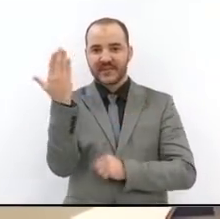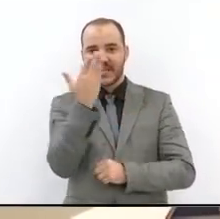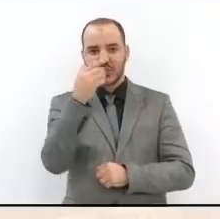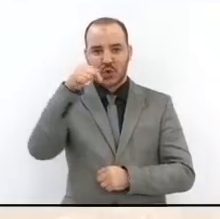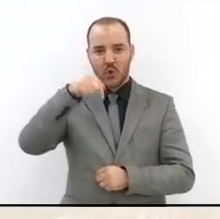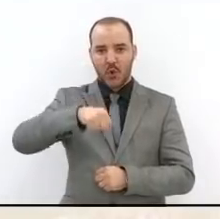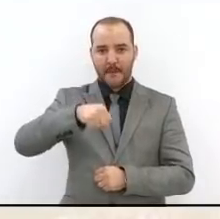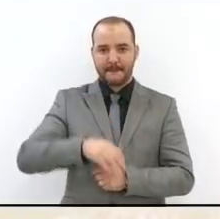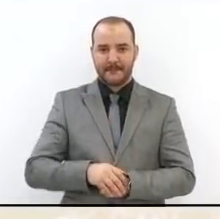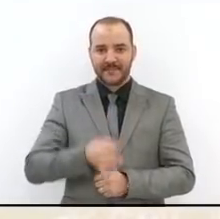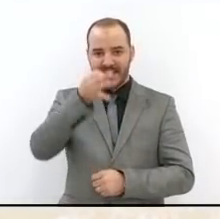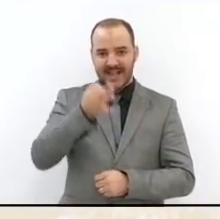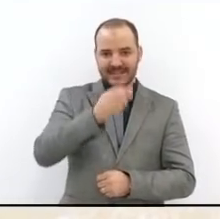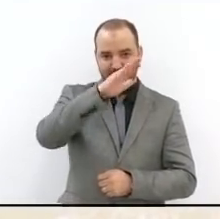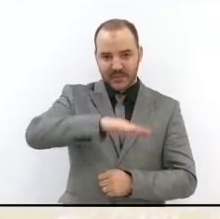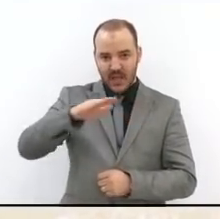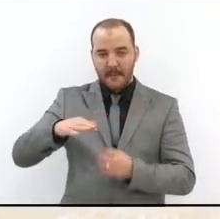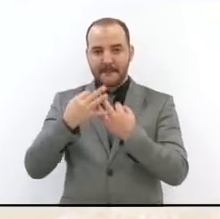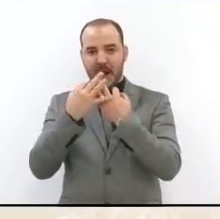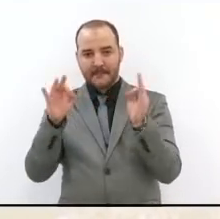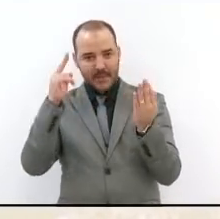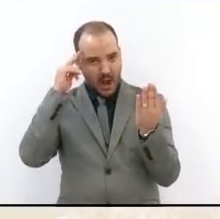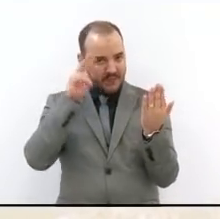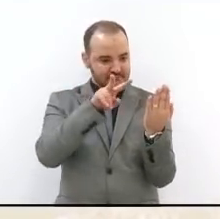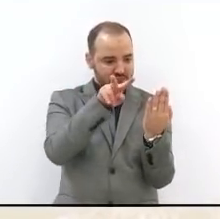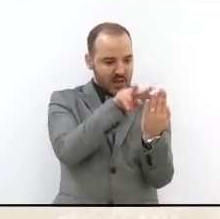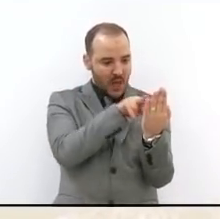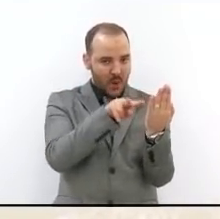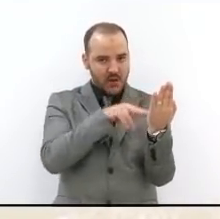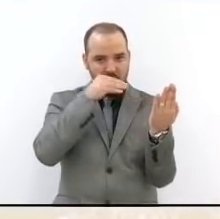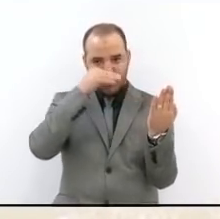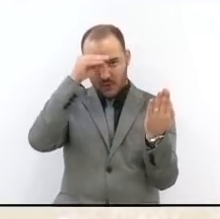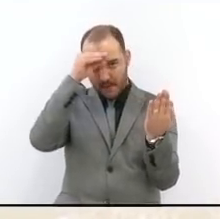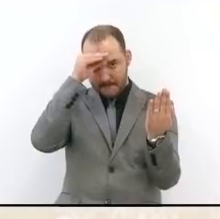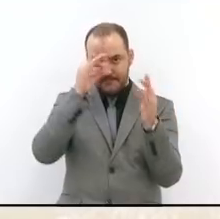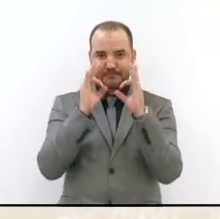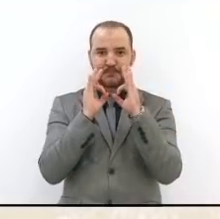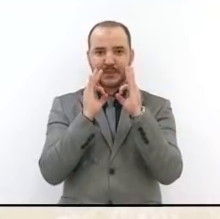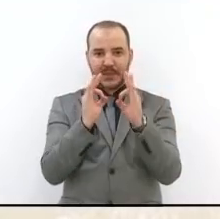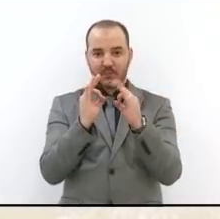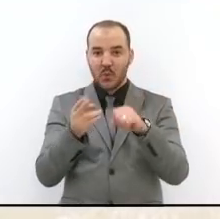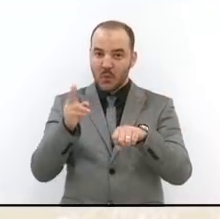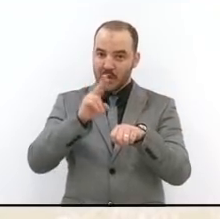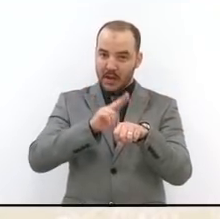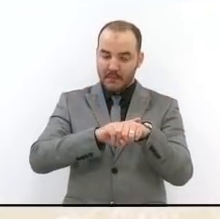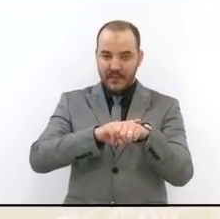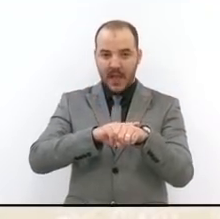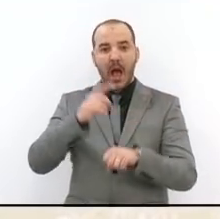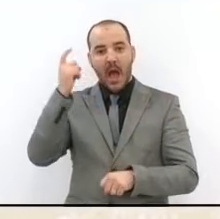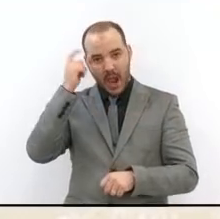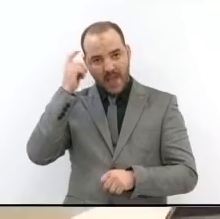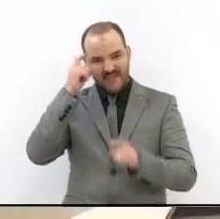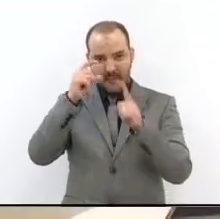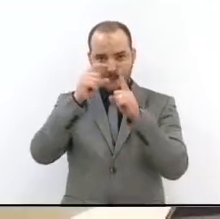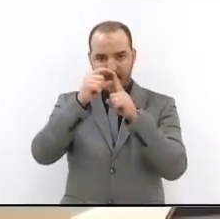أن يتلو الطالب الآيات تلاوة صحيحة، وأن يستنتج المعنى العام من